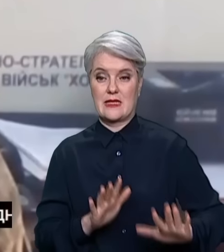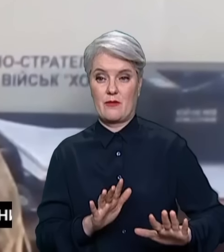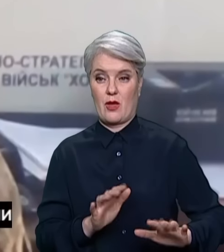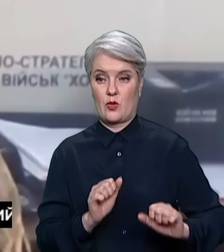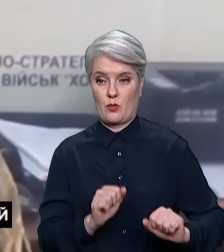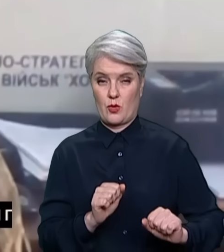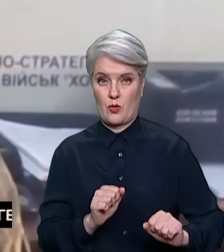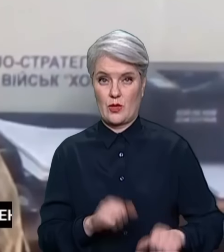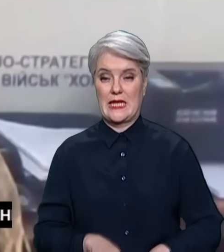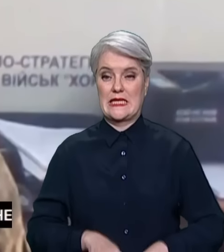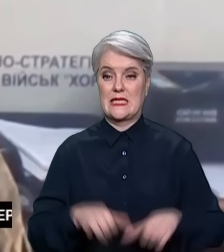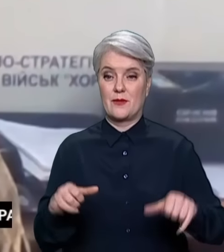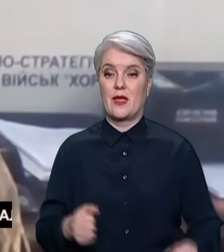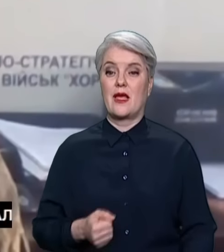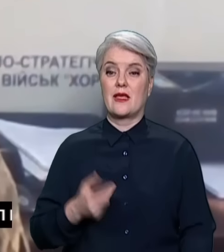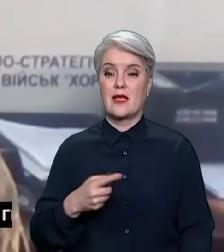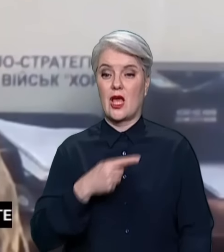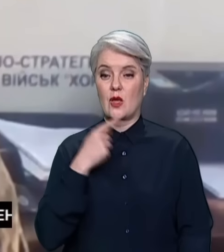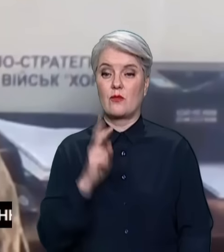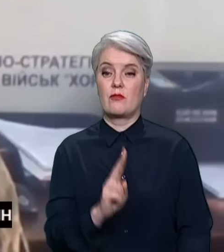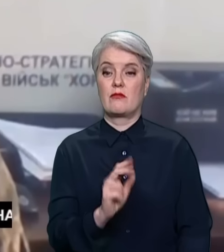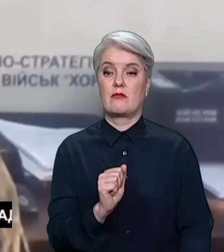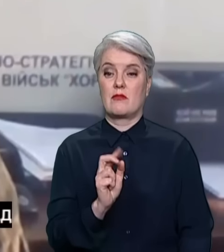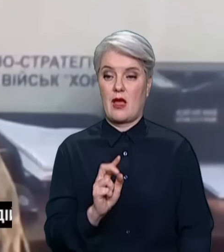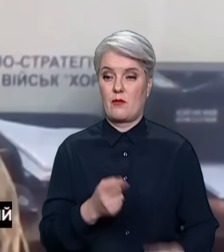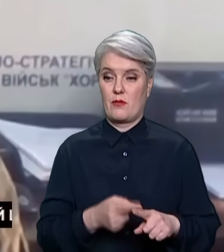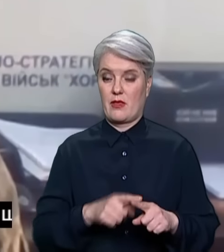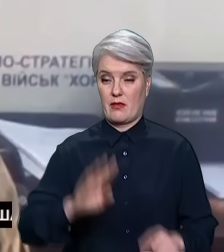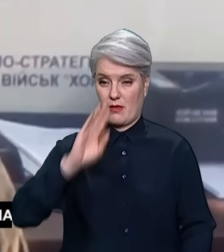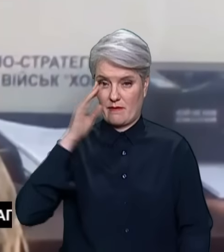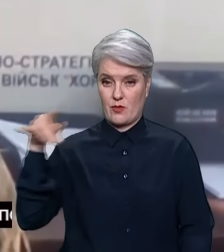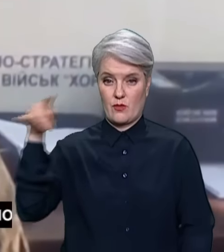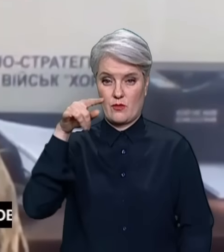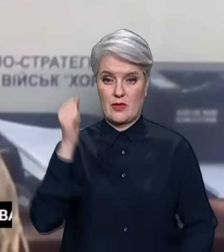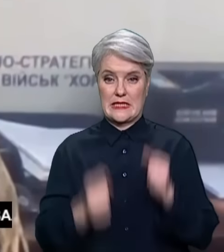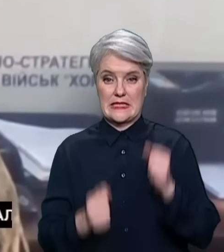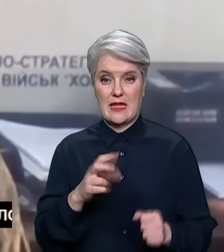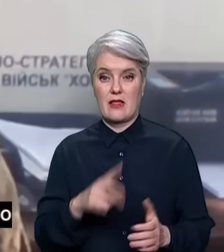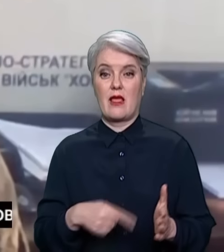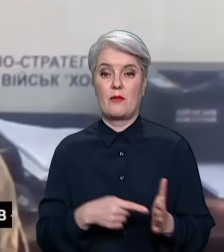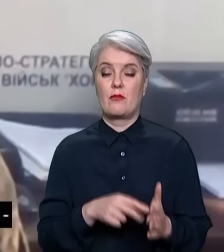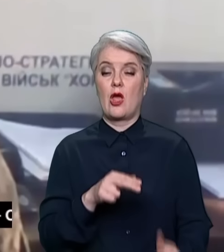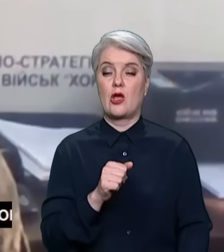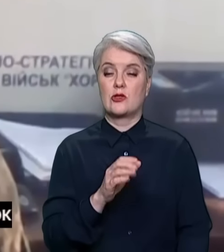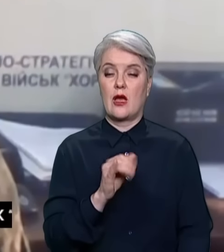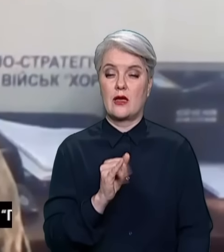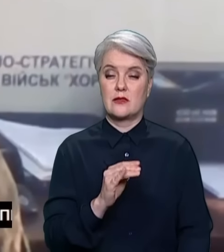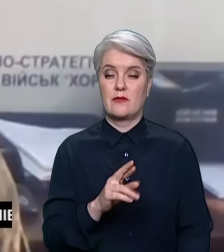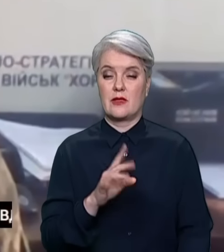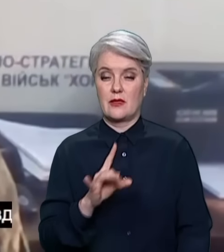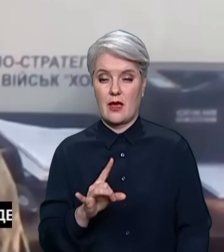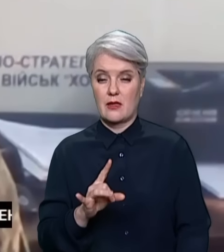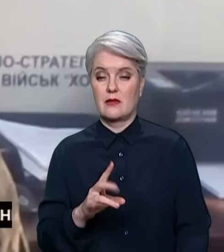тому що збільшилась кількість як російських кабів, які ворог скидає часів на це місто Часів-Яр, на оборонні рубежі